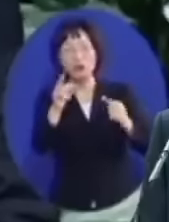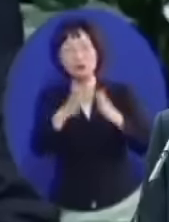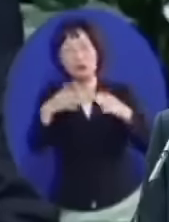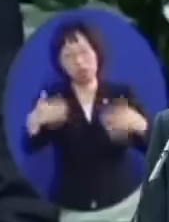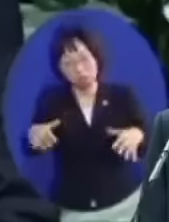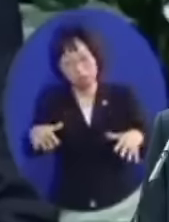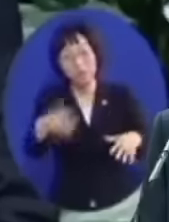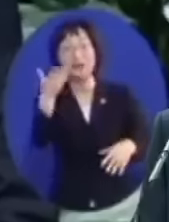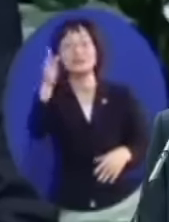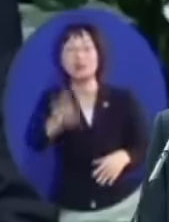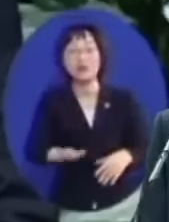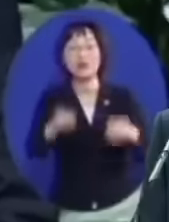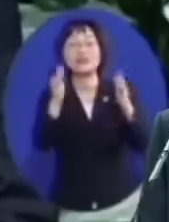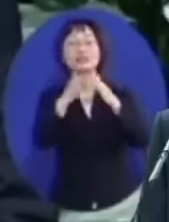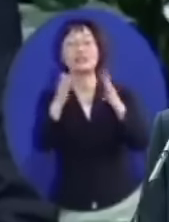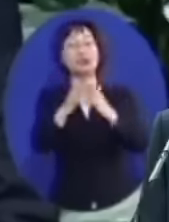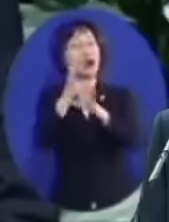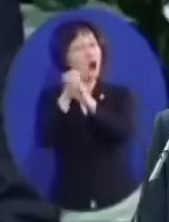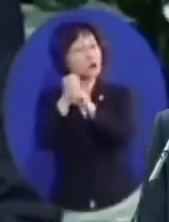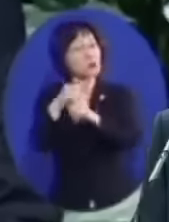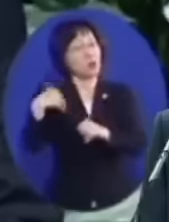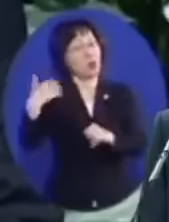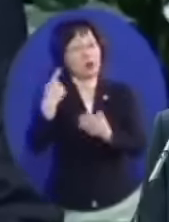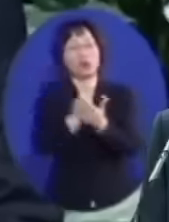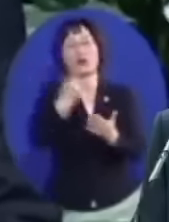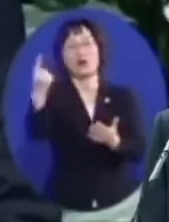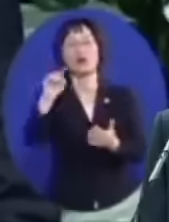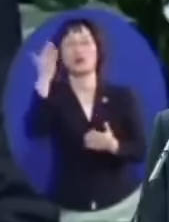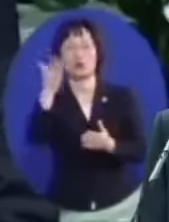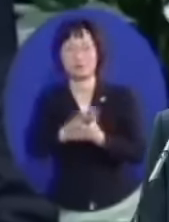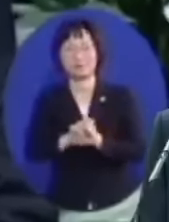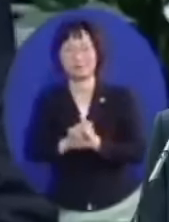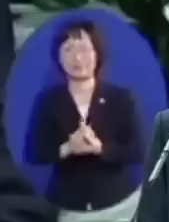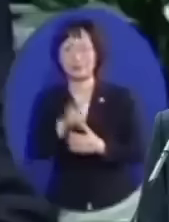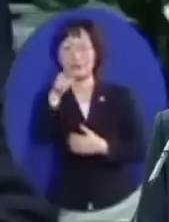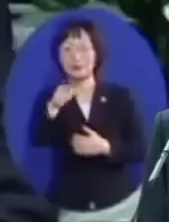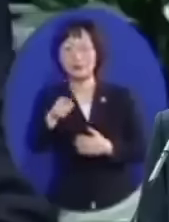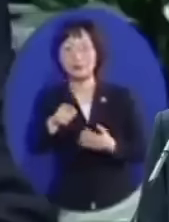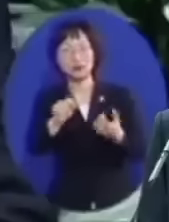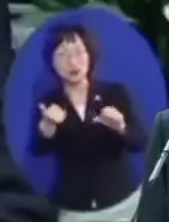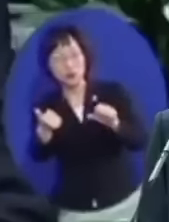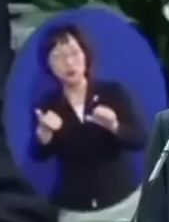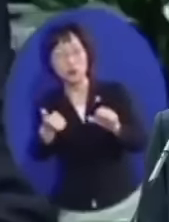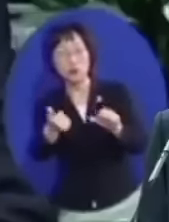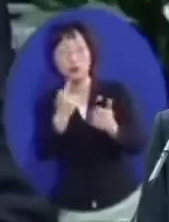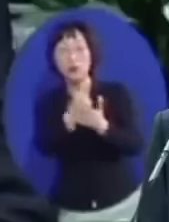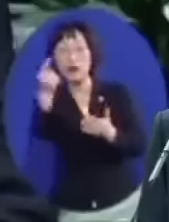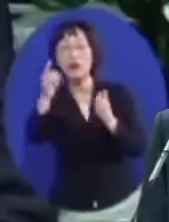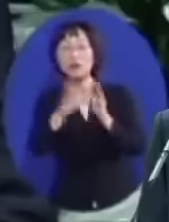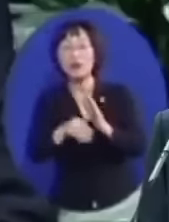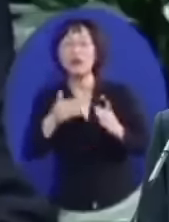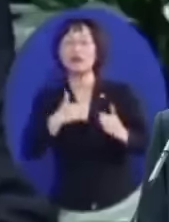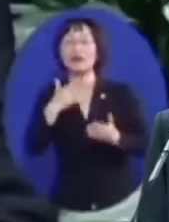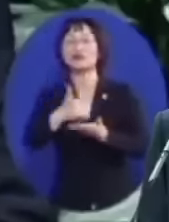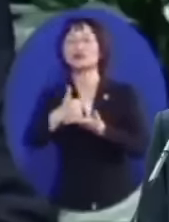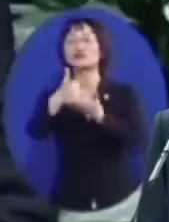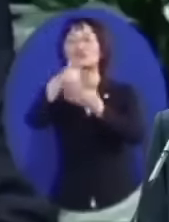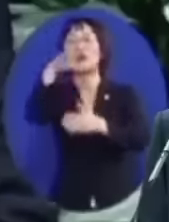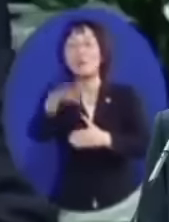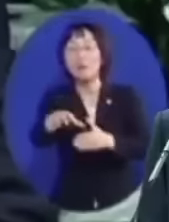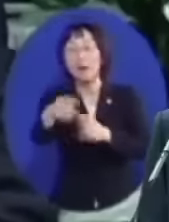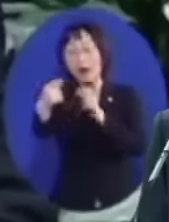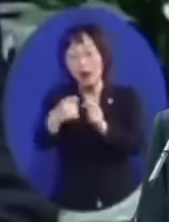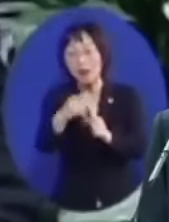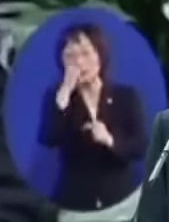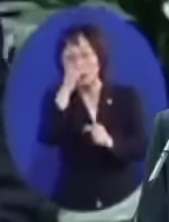하지만은 그 집을 언제고는 다 떠나게 되는 것입니다. 그 집을 떠날 때 내가 주님 앞에 나가겠느냐 주님